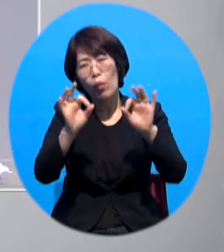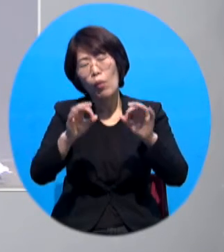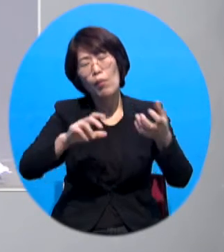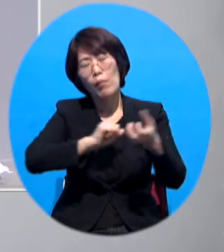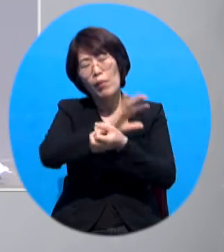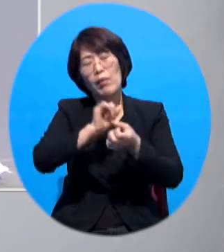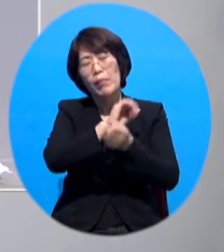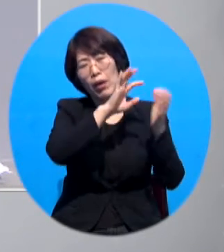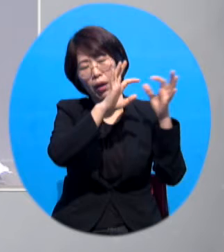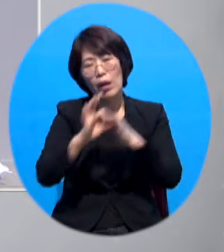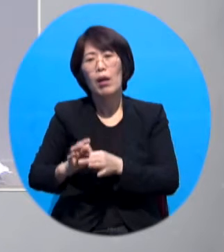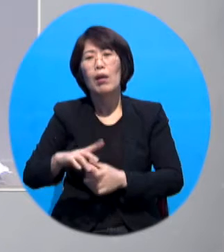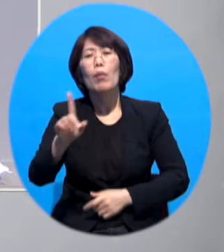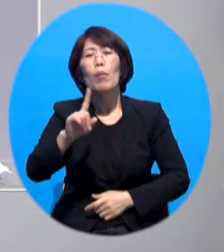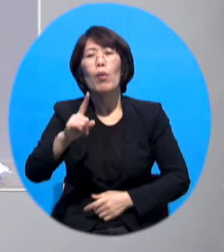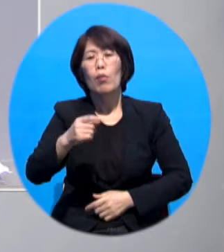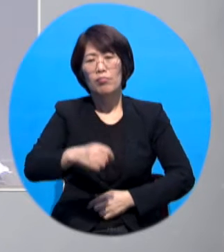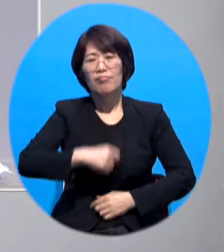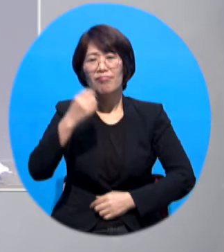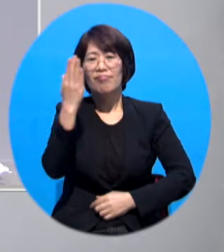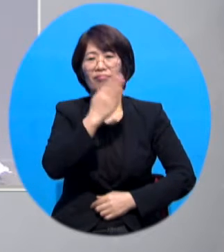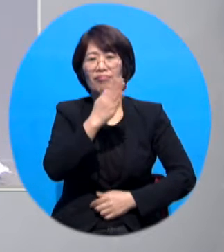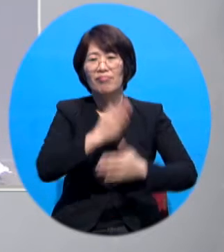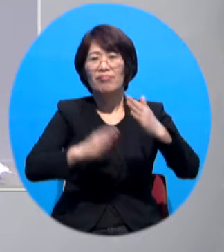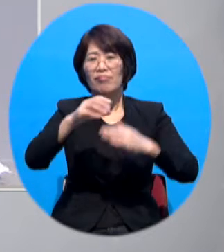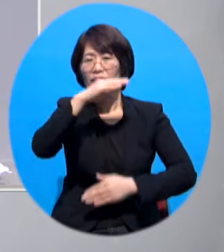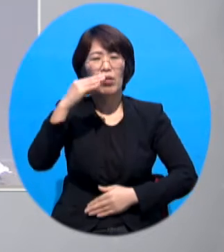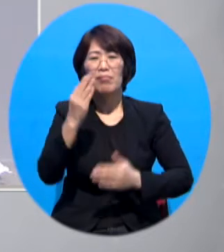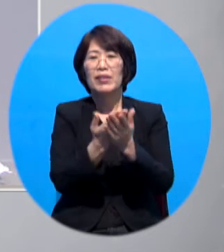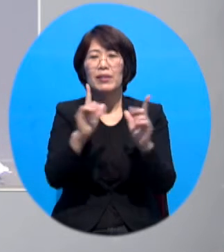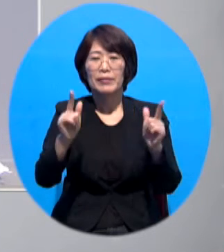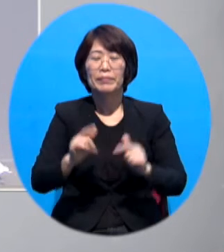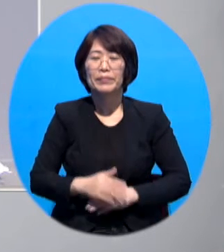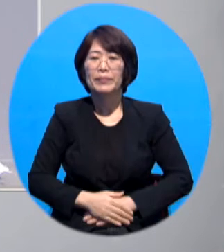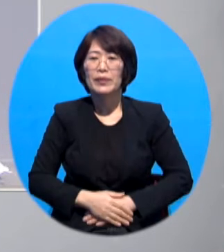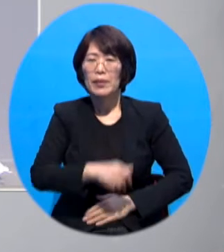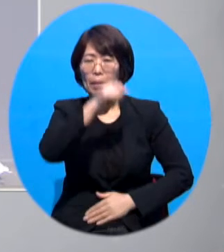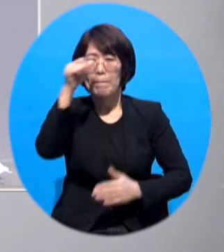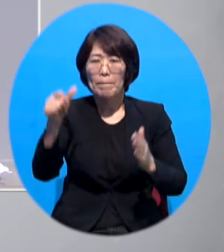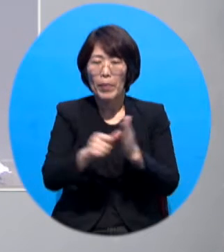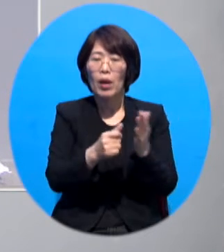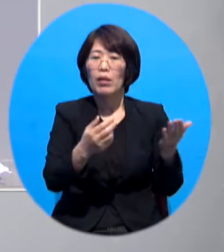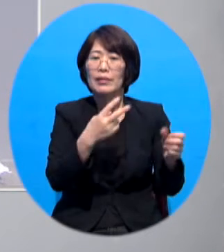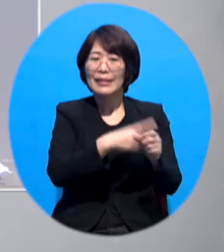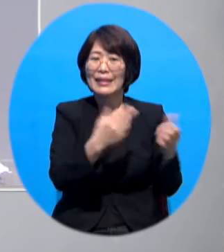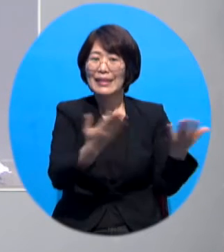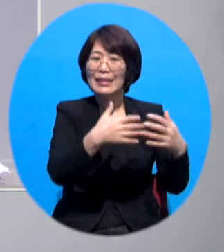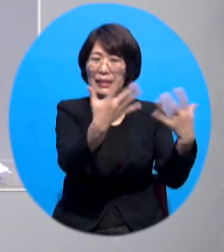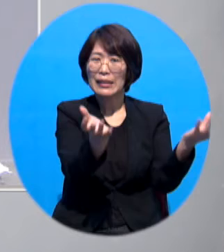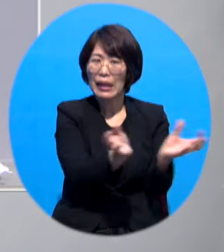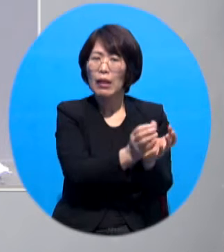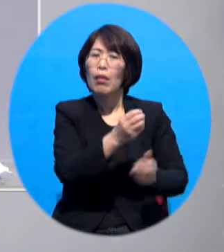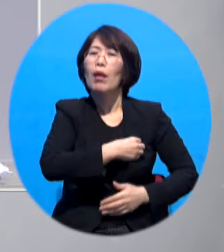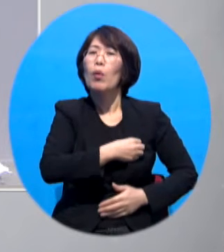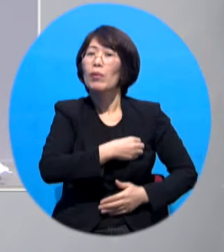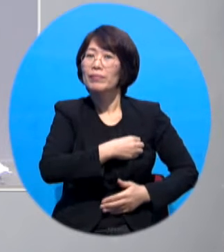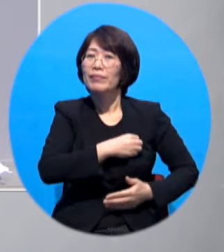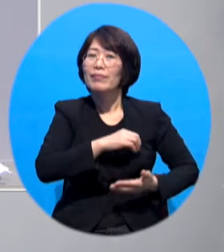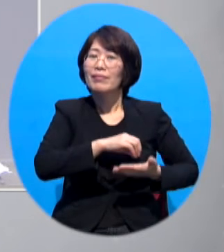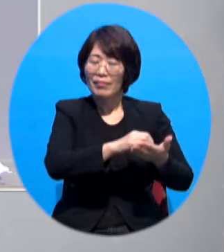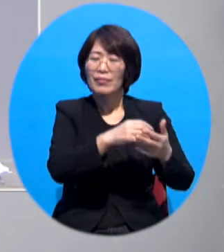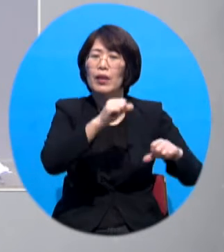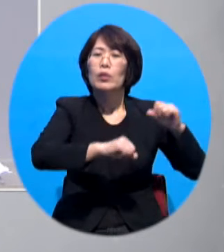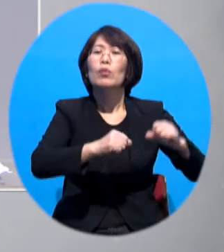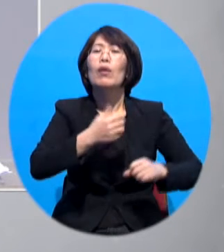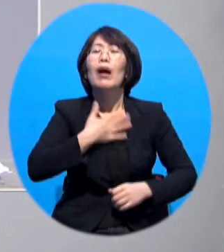끊이지 않았습니다 이것은 공조와 정력은 나구요 물론 한 평생 종교 제 몸 다 보셨고 남다른 애정을 갖고 계신 것을 알지만